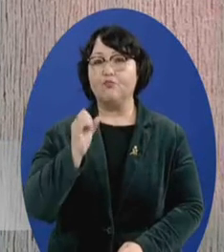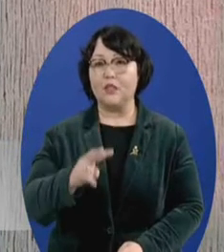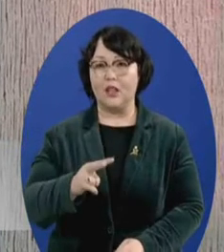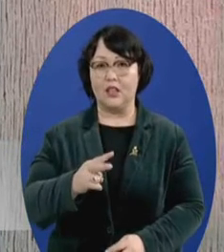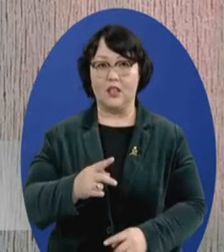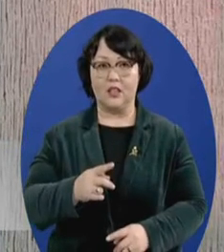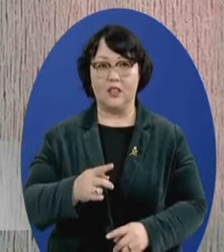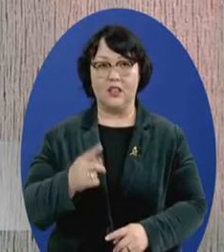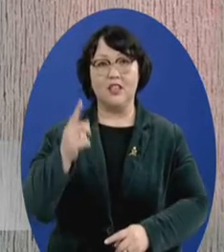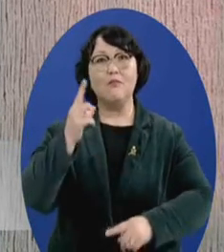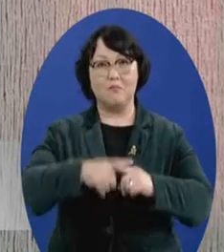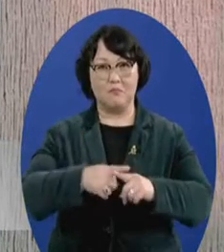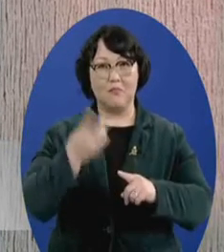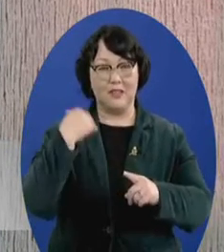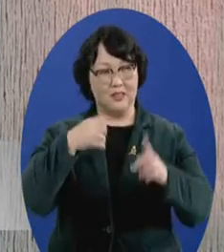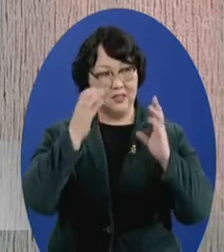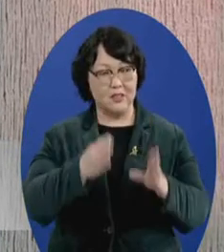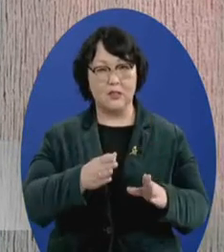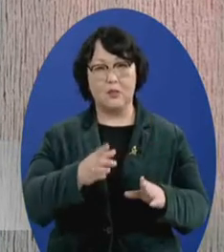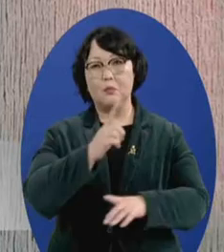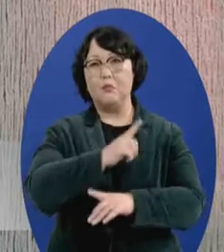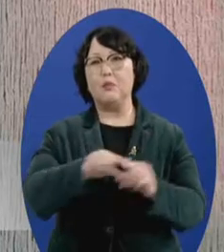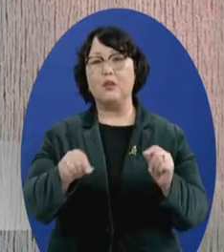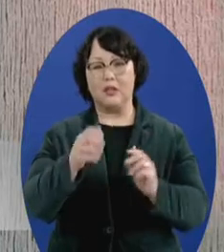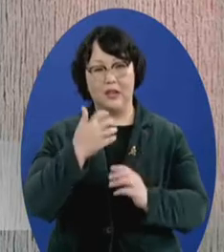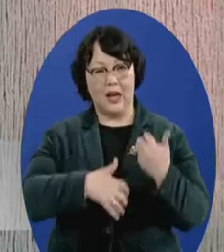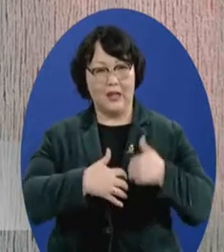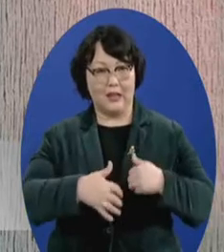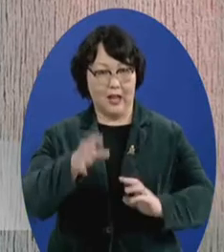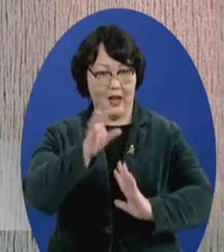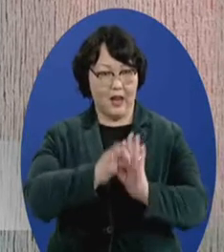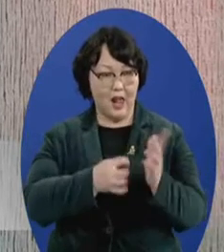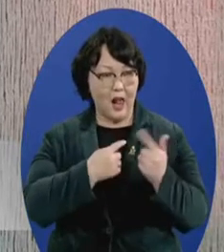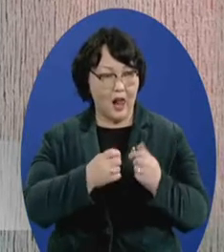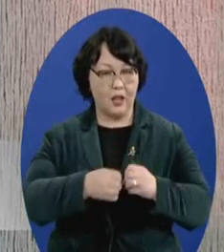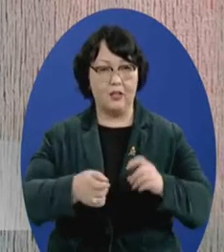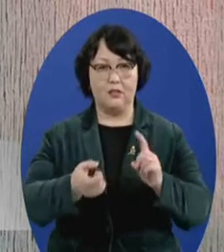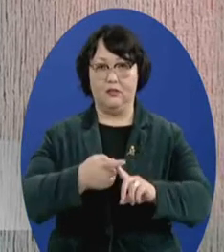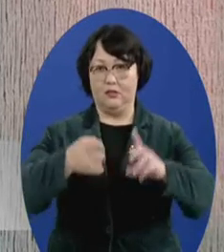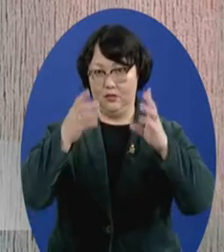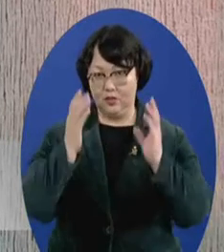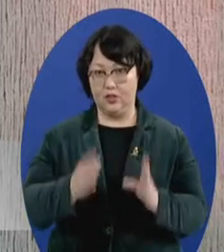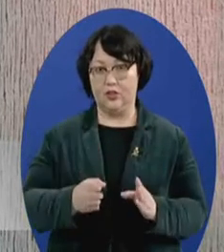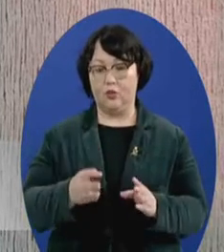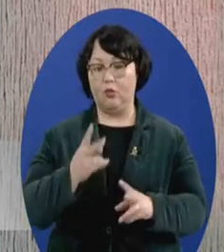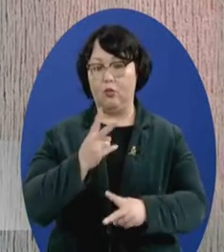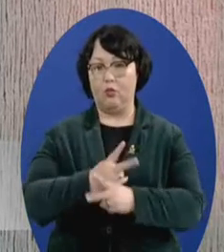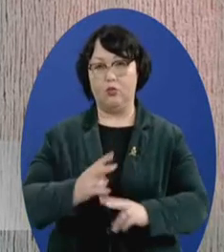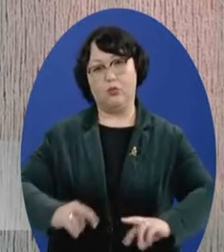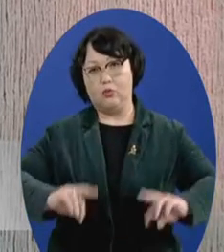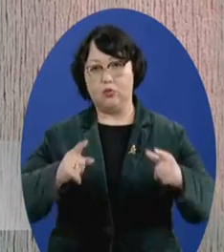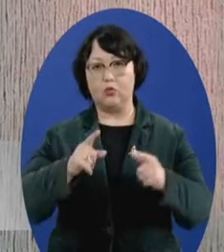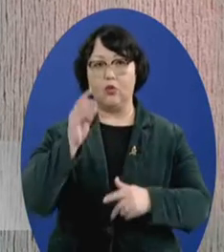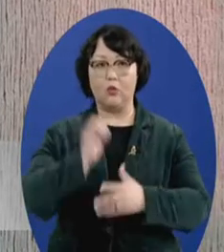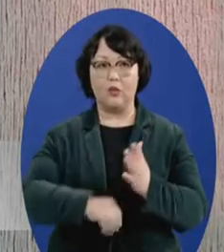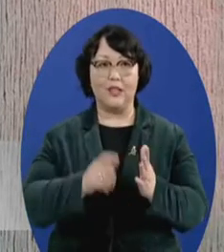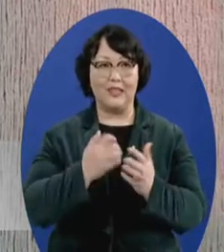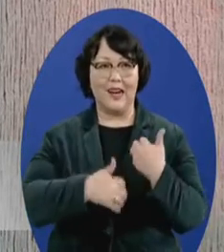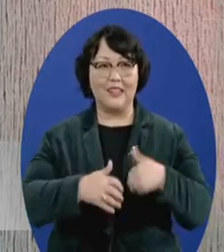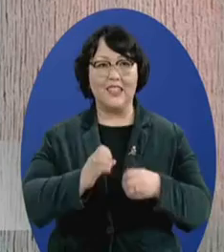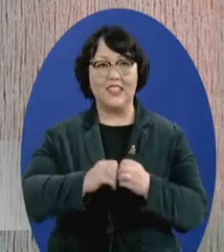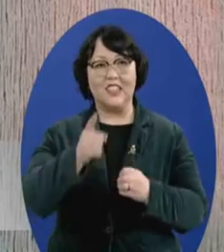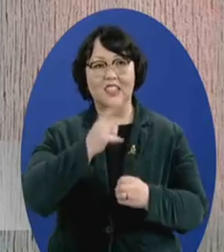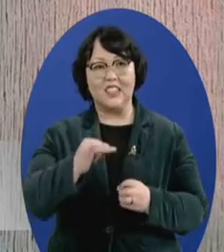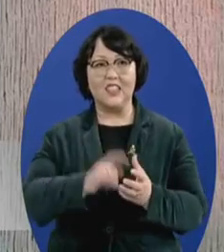нэмэгдүүлэхин шийдвэрээ одоо яаралтай гормоор авч хилцэж холбогдох хуульд одоо өөрчлөлт оруулах ажлаа одоо яаралтай